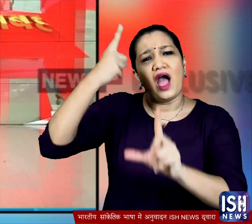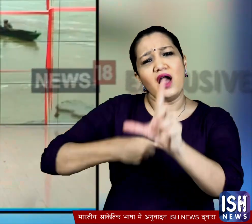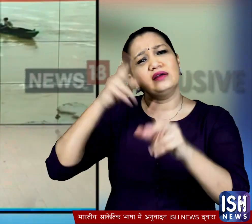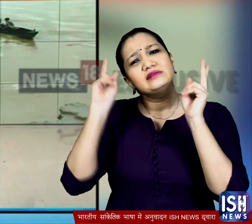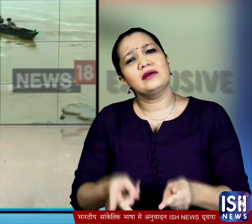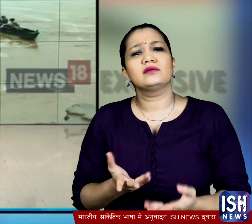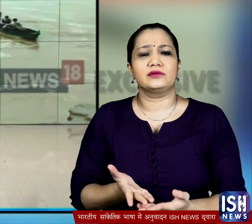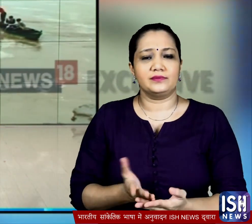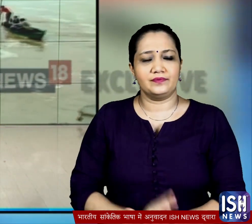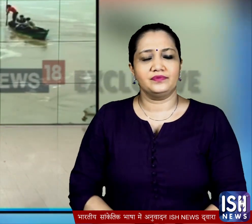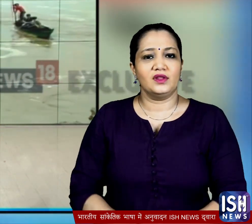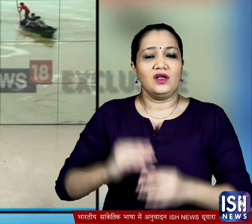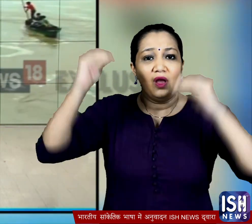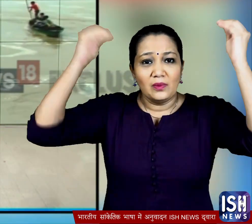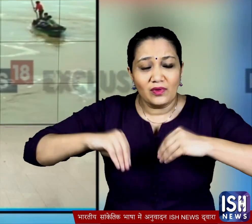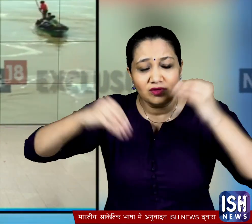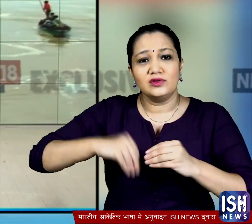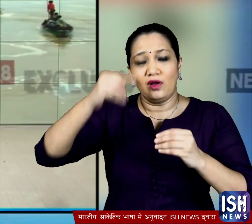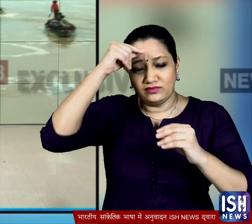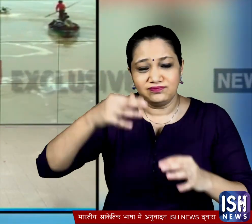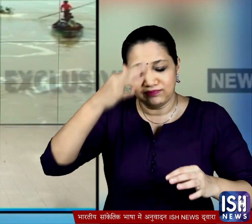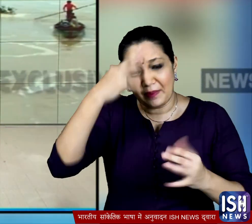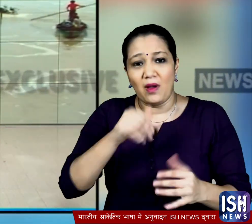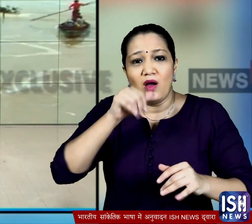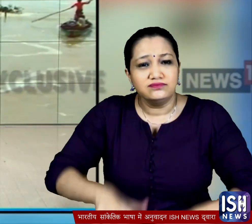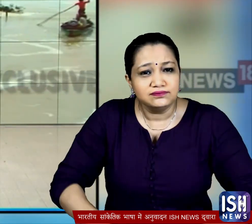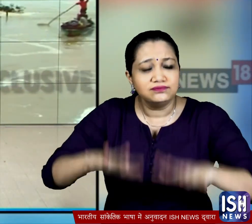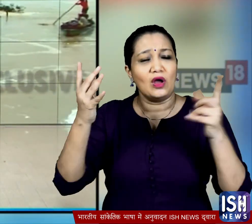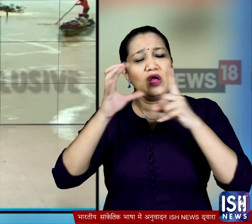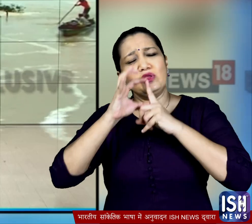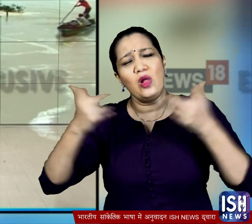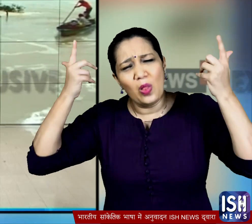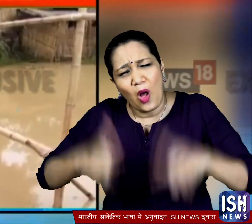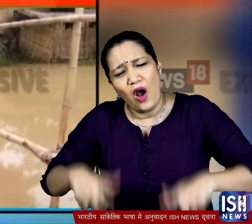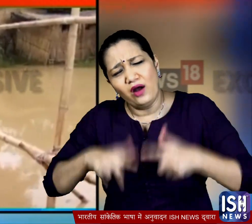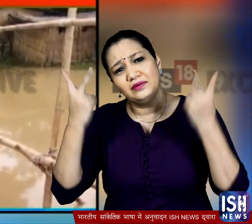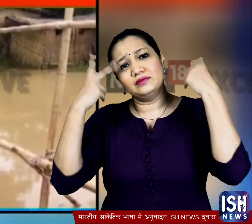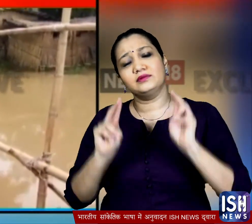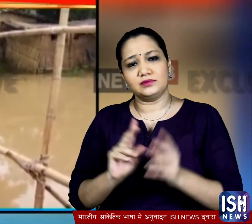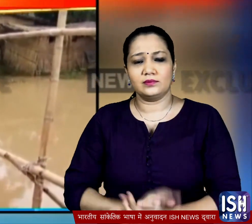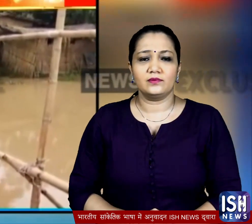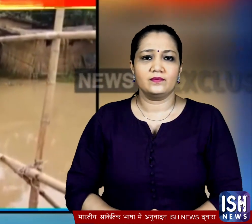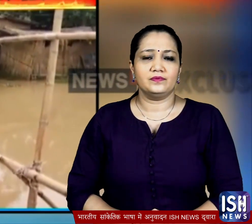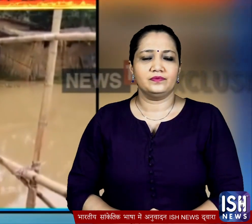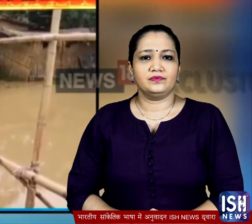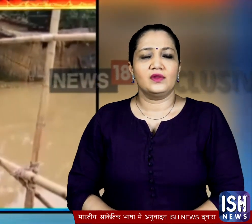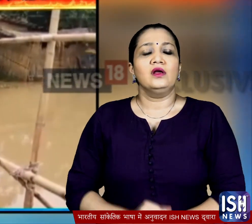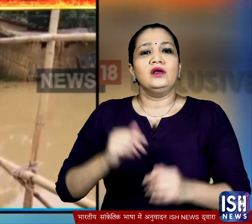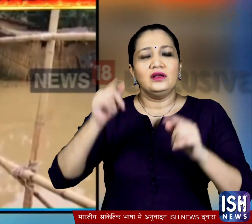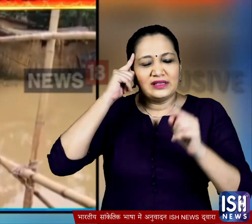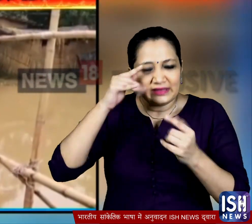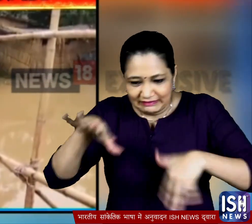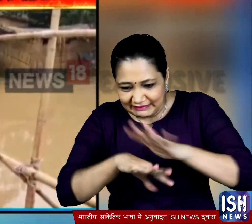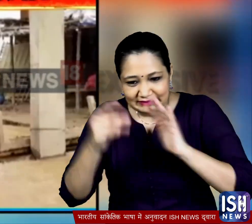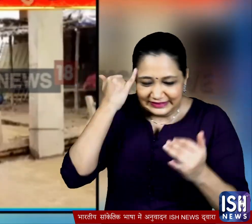की हो गई है। लोगों के लिए मानसून का वक्त अब बाढ़ और बर्बादी का मौसम हो चुका है। इसीलिए लोगों ने छोटे छोटे